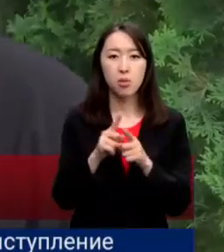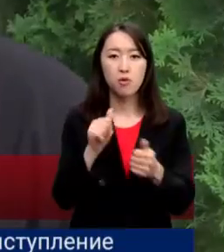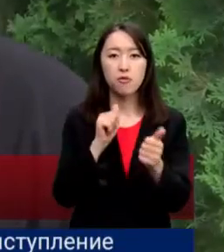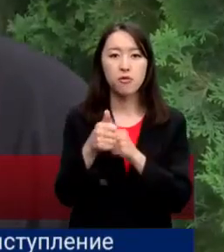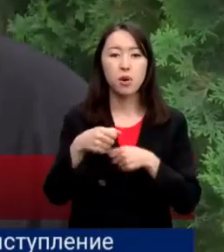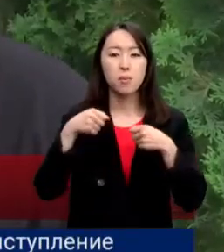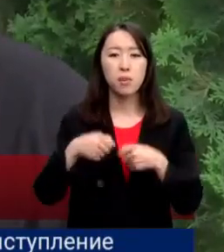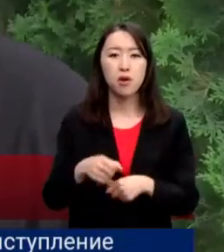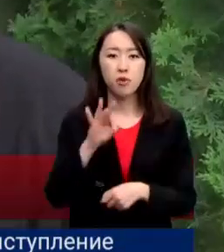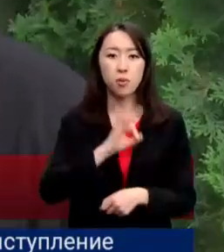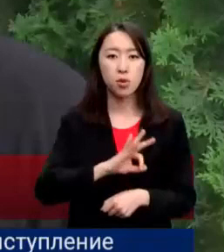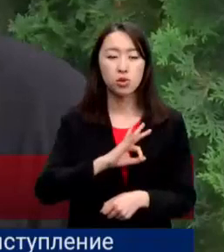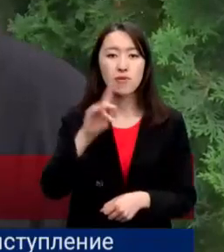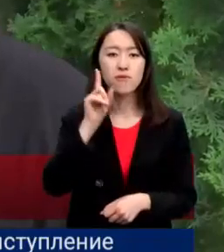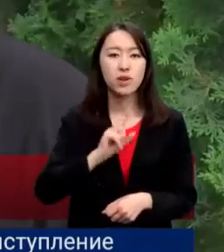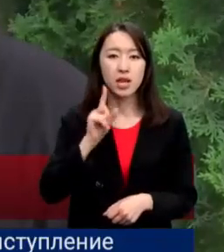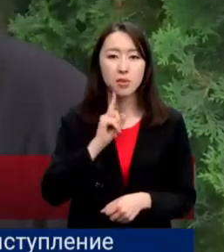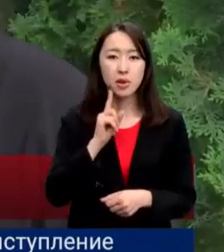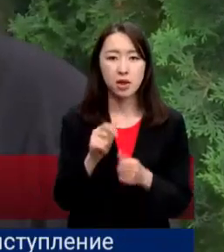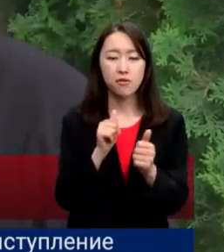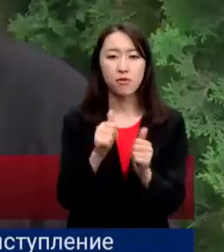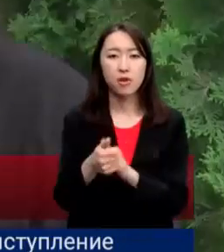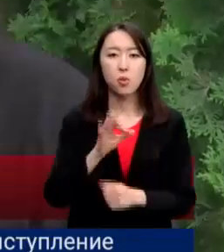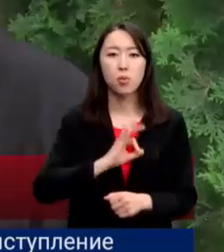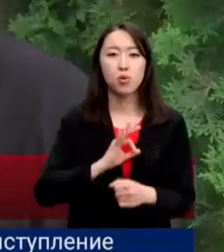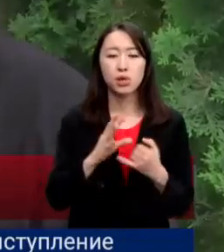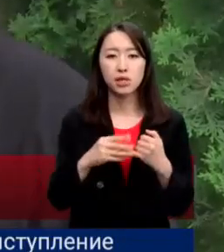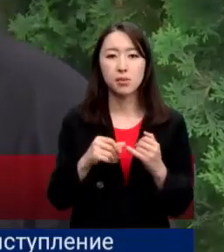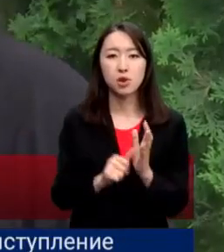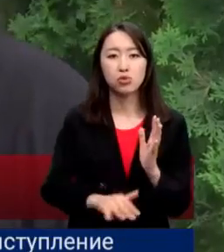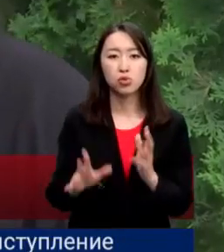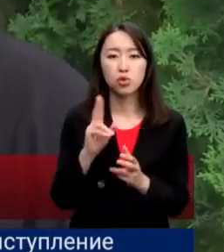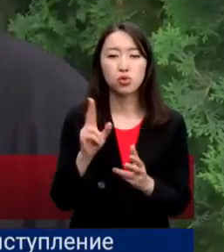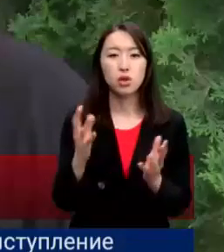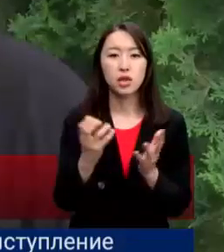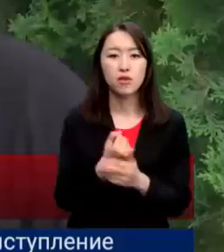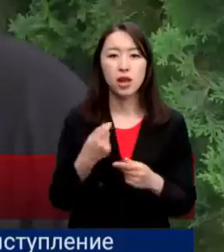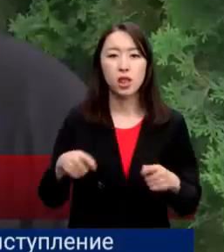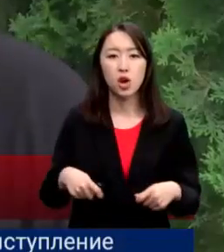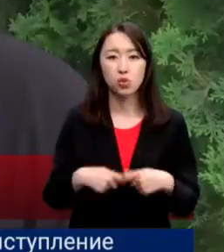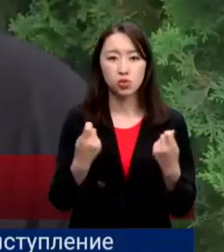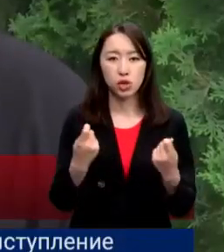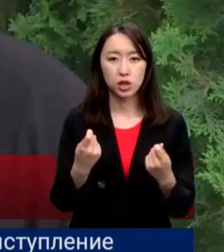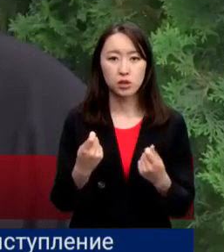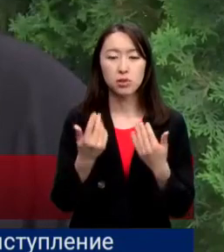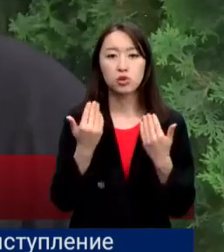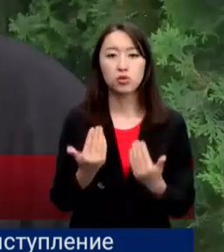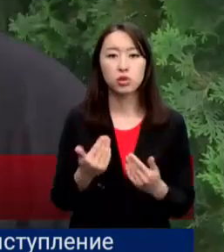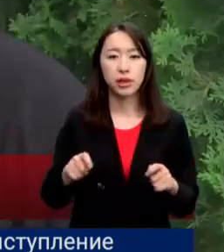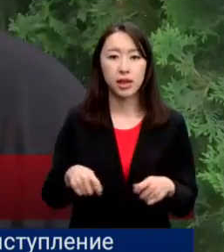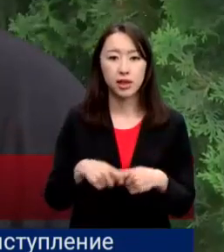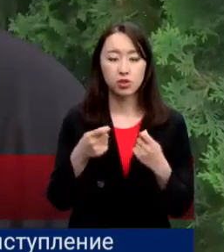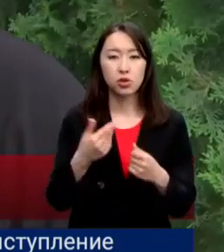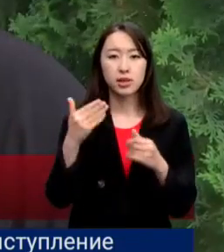права пользования. Временного возмездного пользования данным земельным участком, что является нарушением, существенным